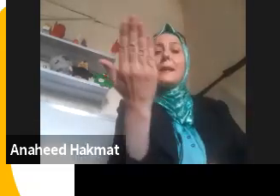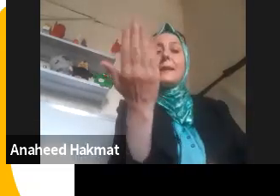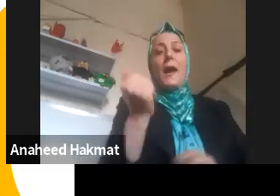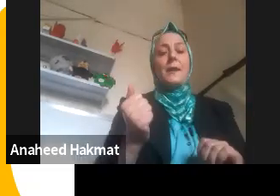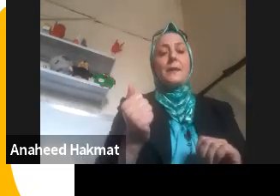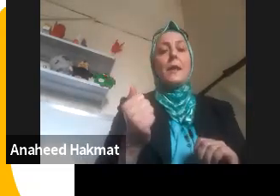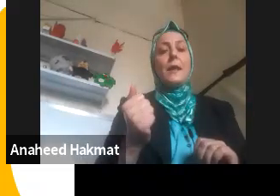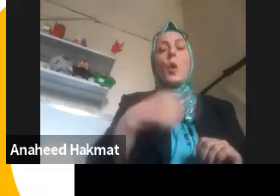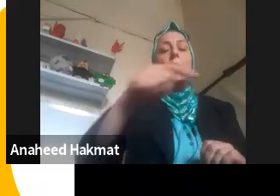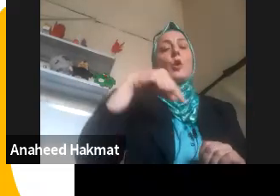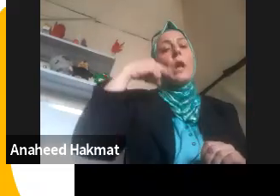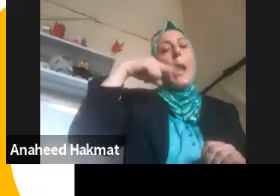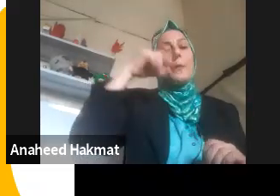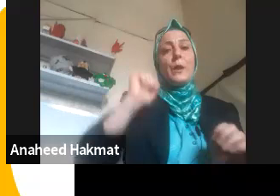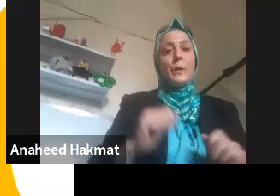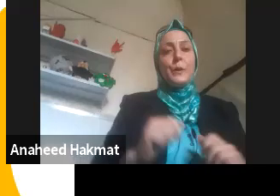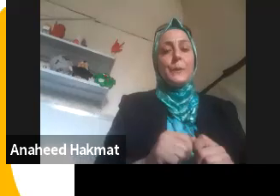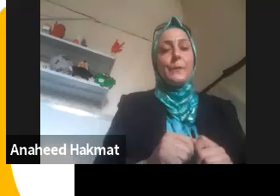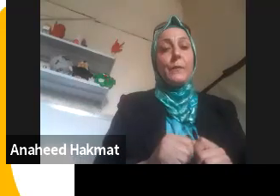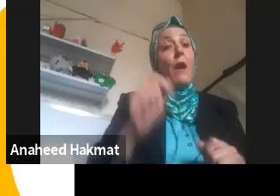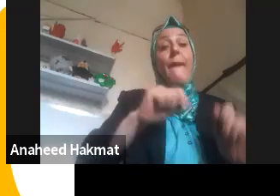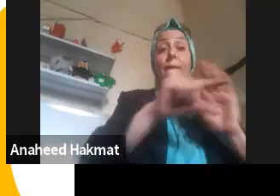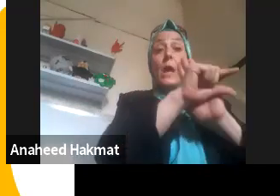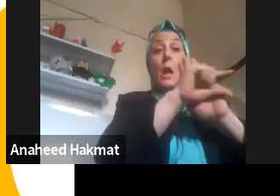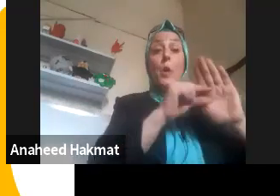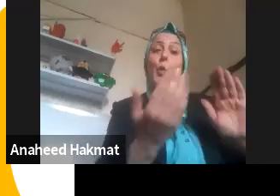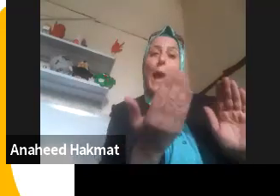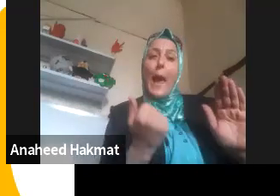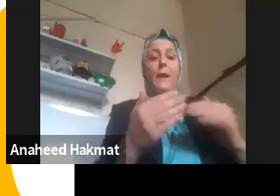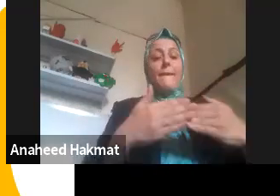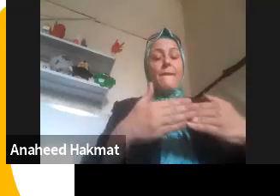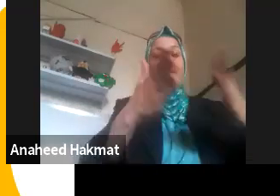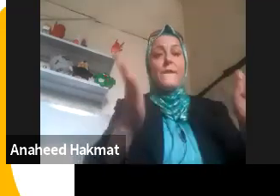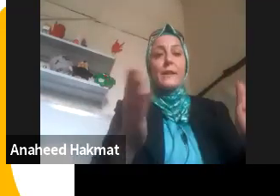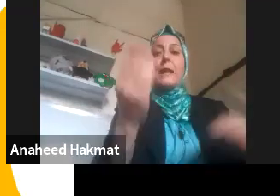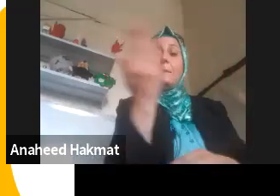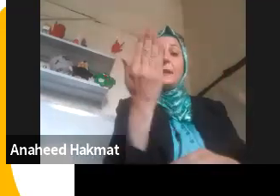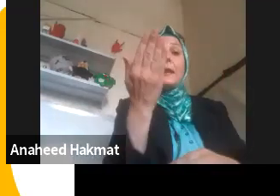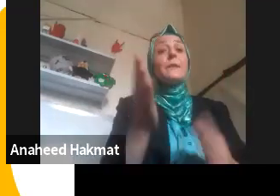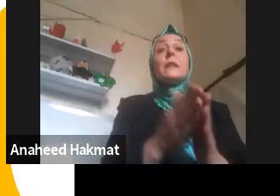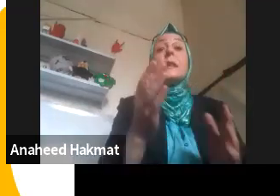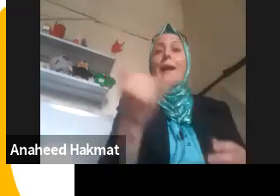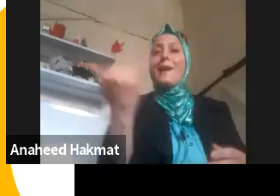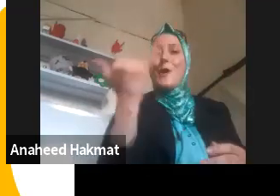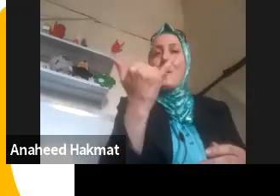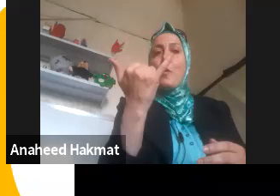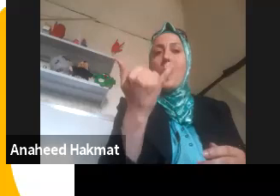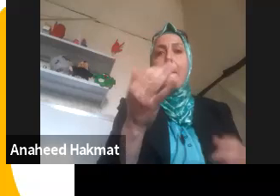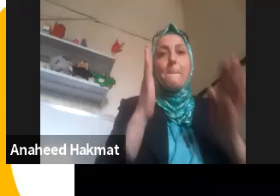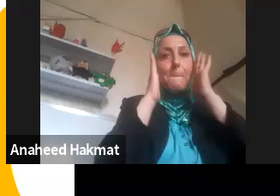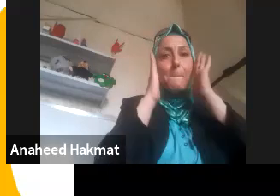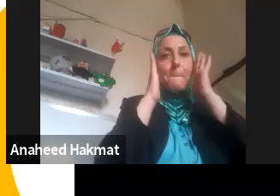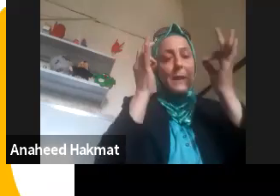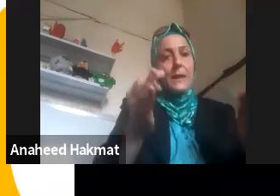عنها. في قضية قبل فتح المدارس، من الأشياء اللي كتير مهم نحب نركز عليها قضية إشراك